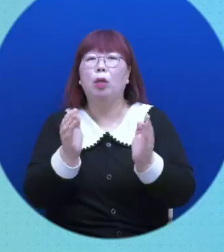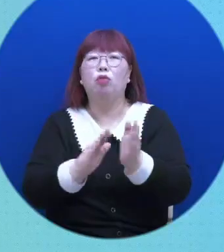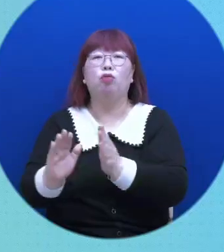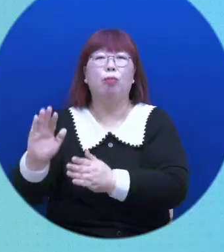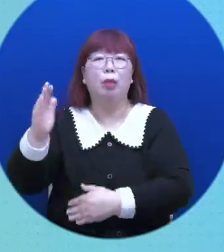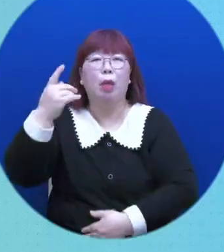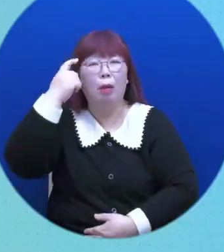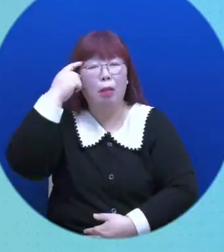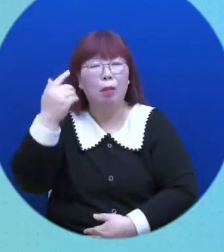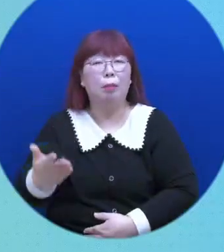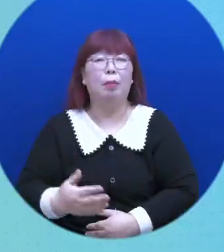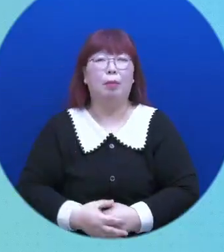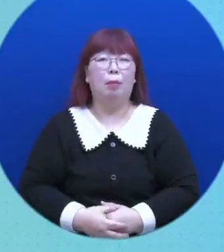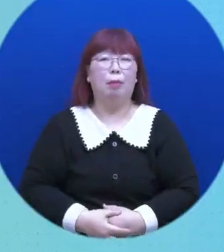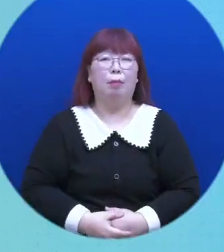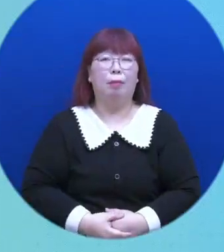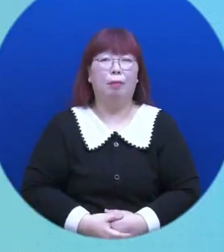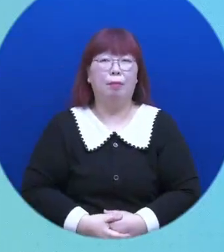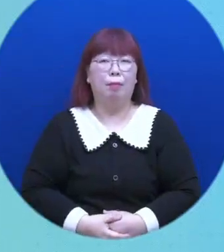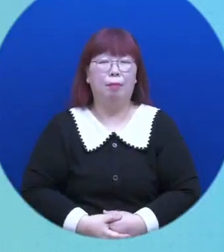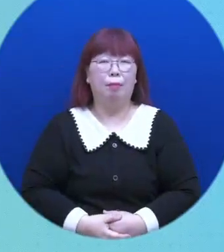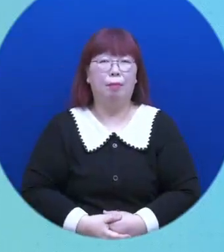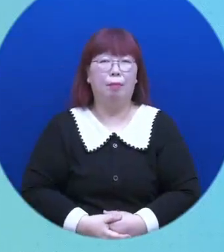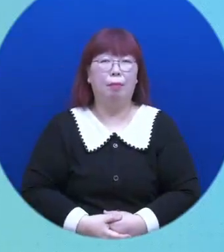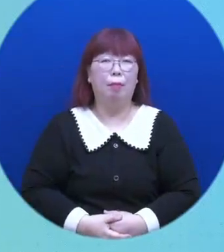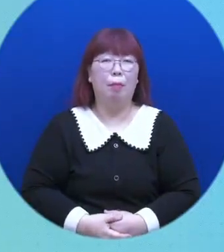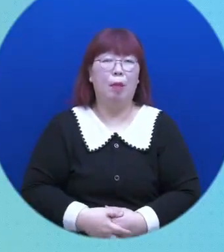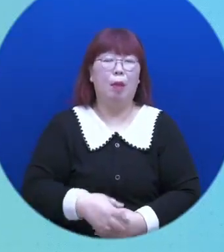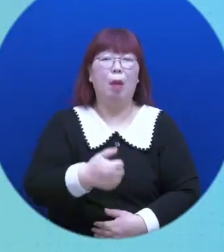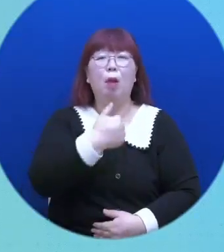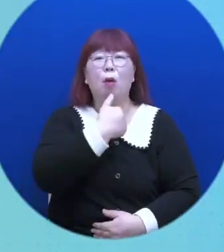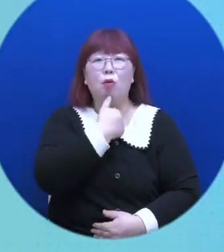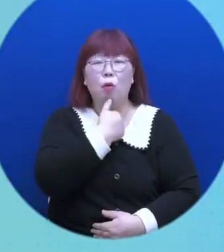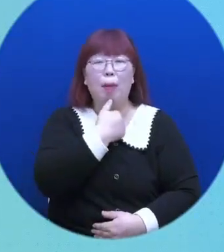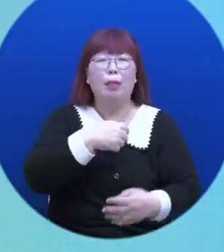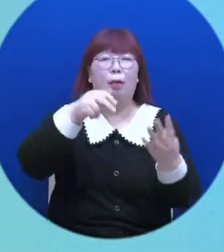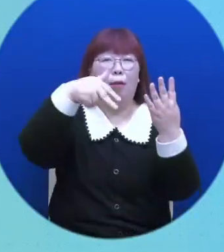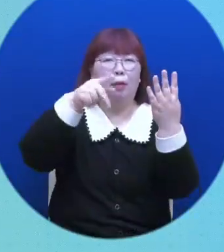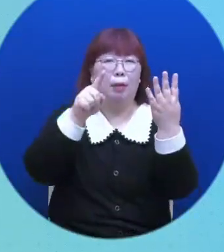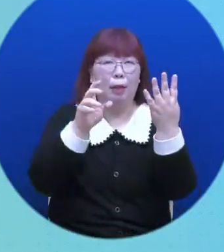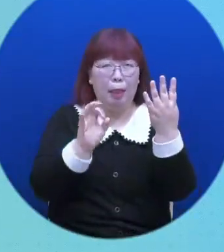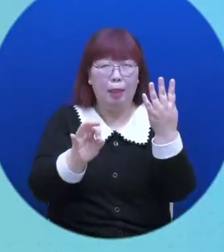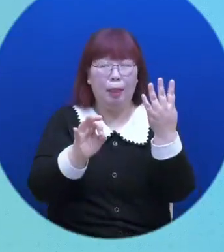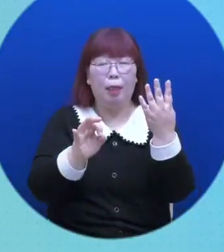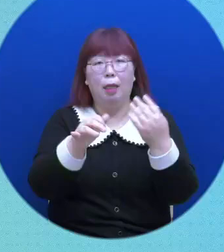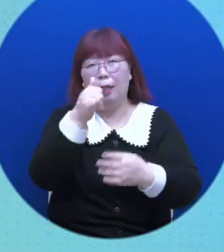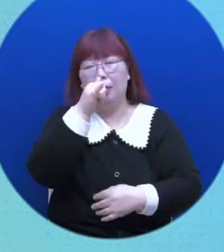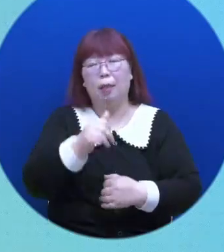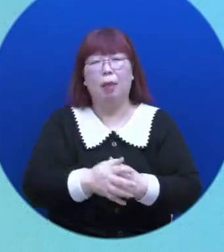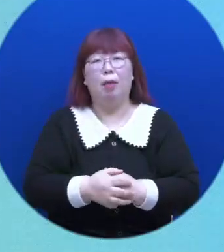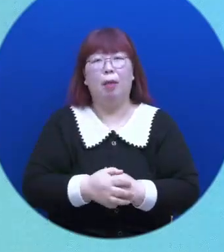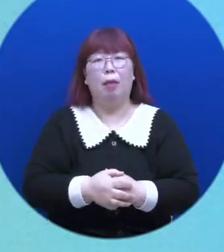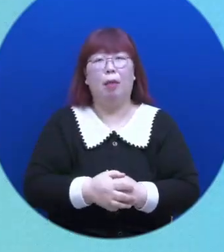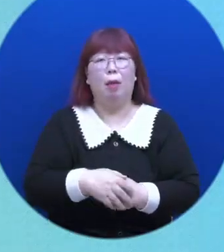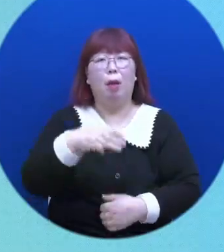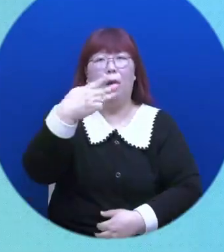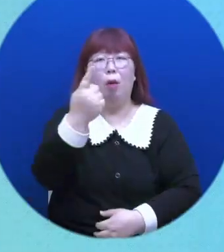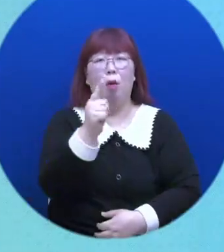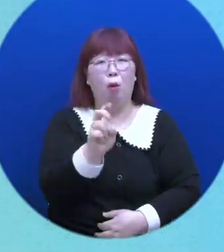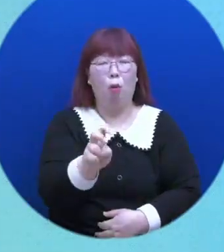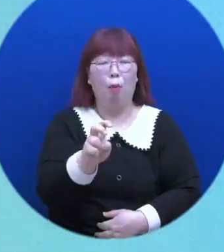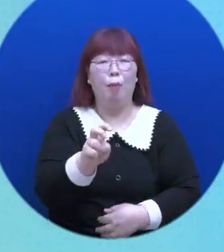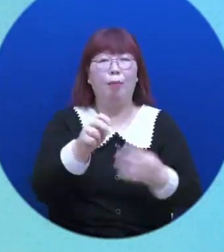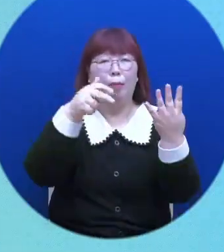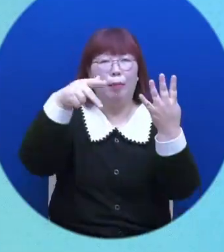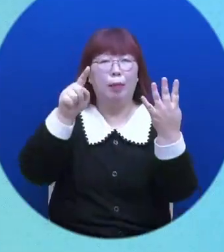말이냐라는 거잖아요. 그것을 로마서 4장에서 우리에게 말해줘요. 로마서 4장은